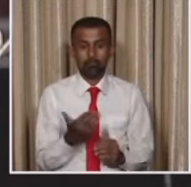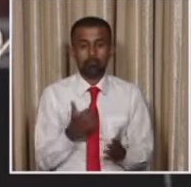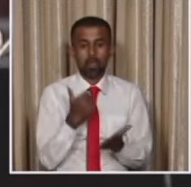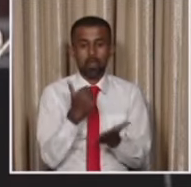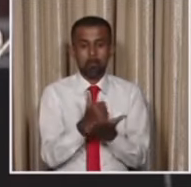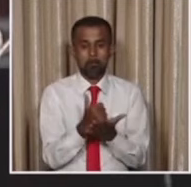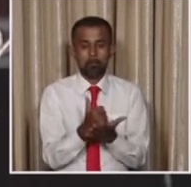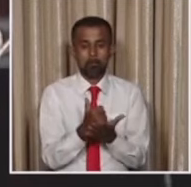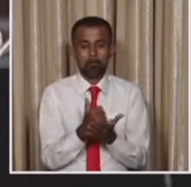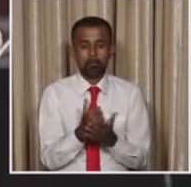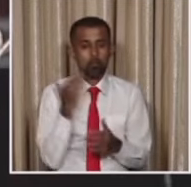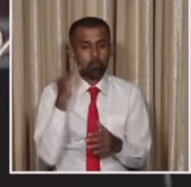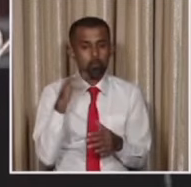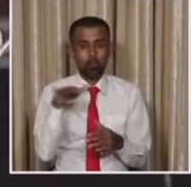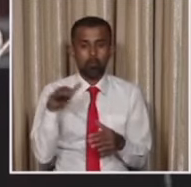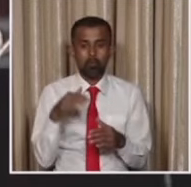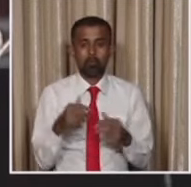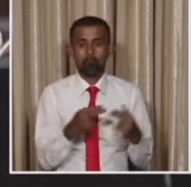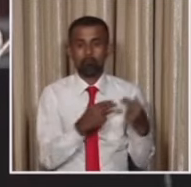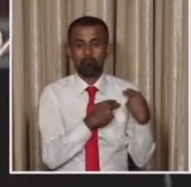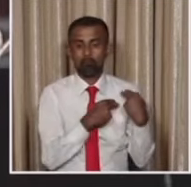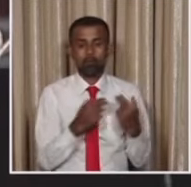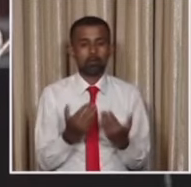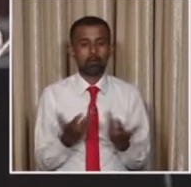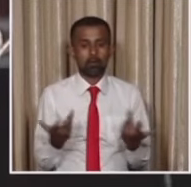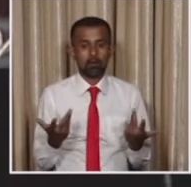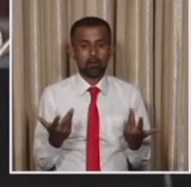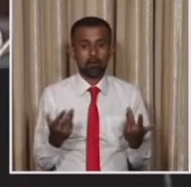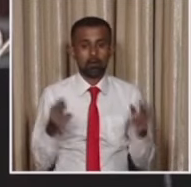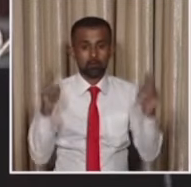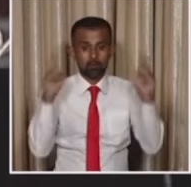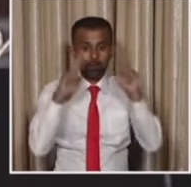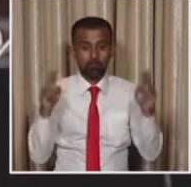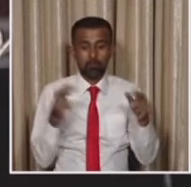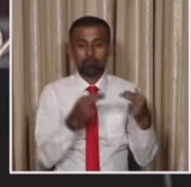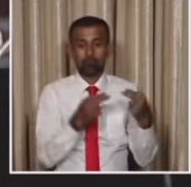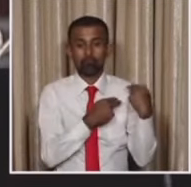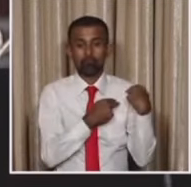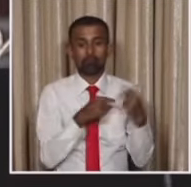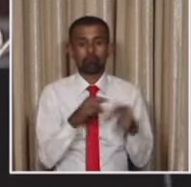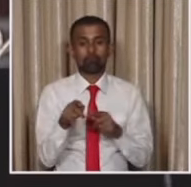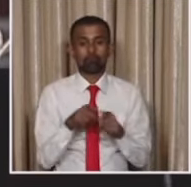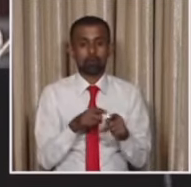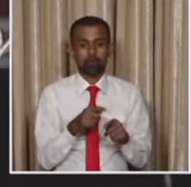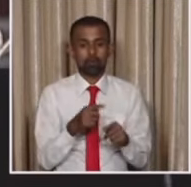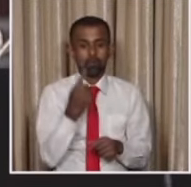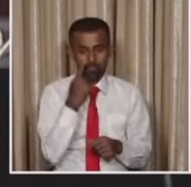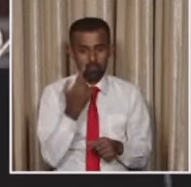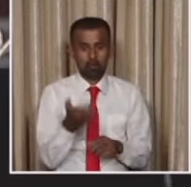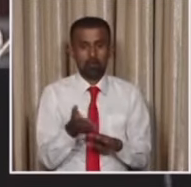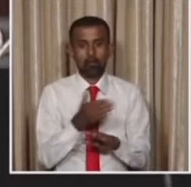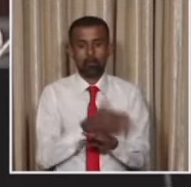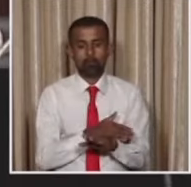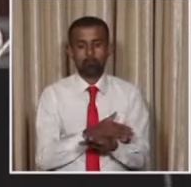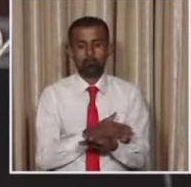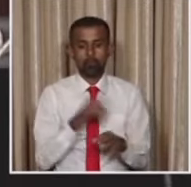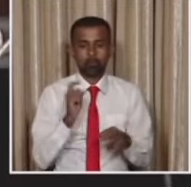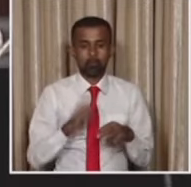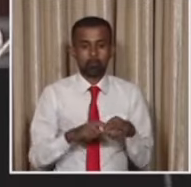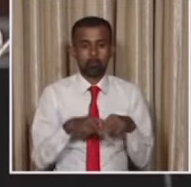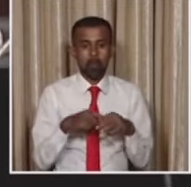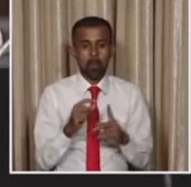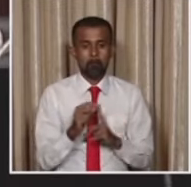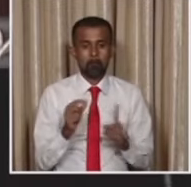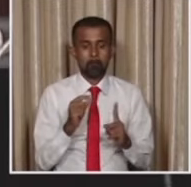බැංකුව ජනතාවට වග කියනවා වෙනුවට ජාත්‍යන්තරයට වග කියන ආයතනයක් බවට පත් වෙනවා කියලා අපි දැක්ක නිසා, ඒ ප්‍රශ්නේ